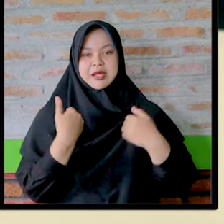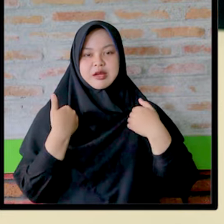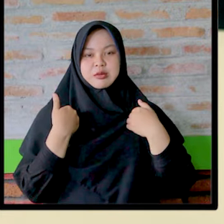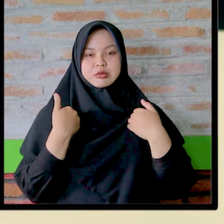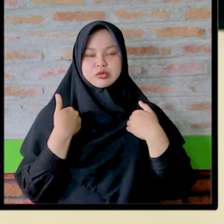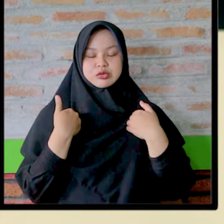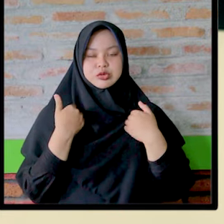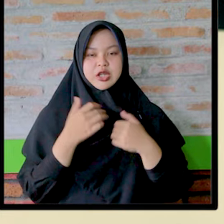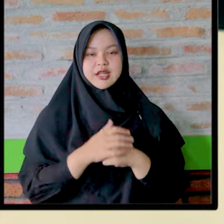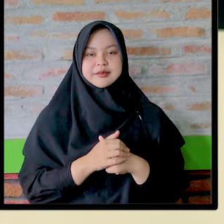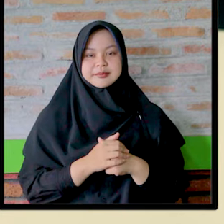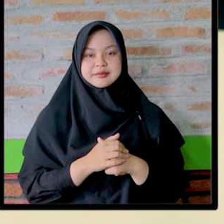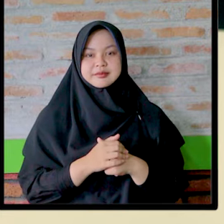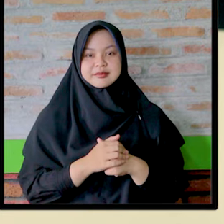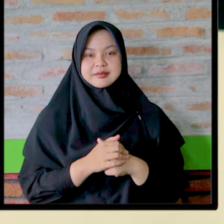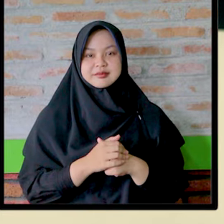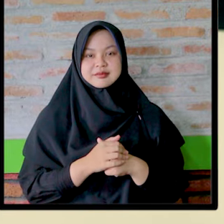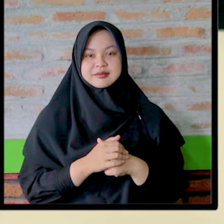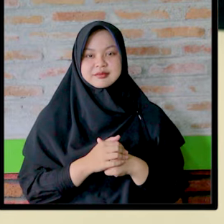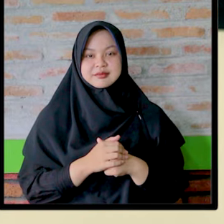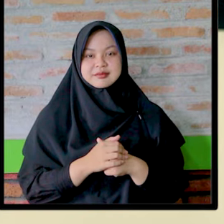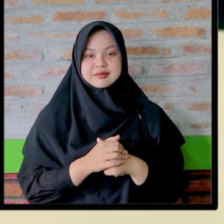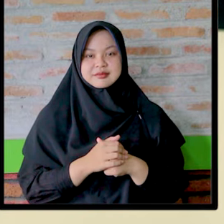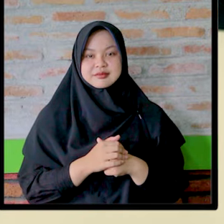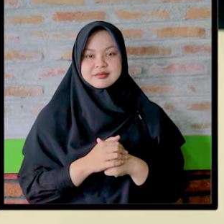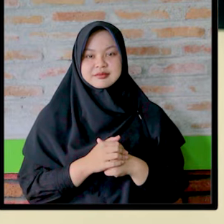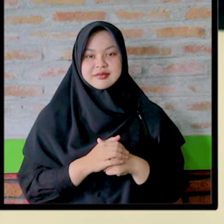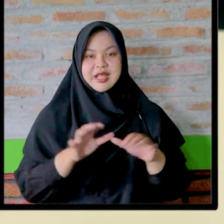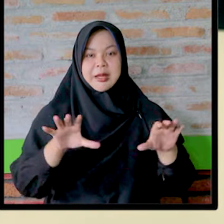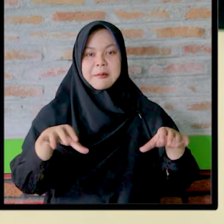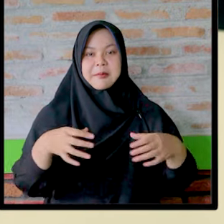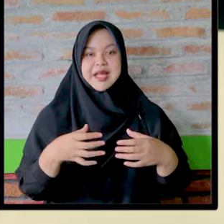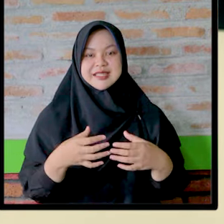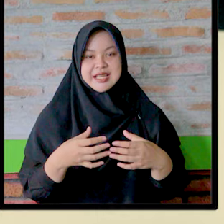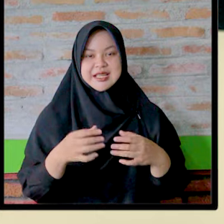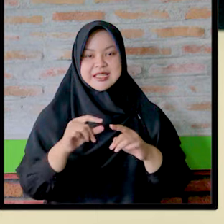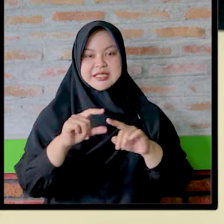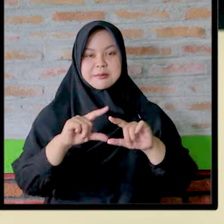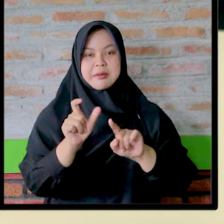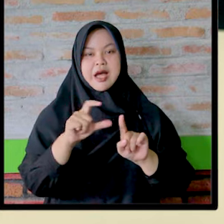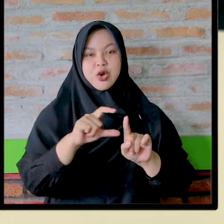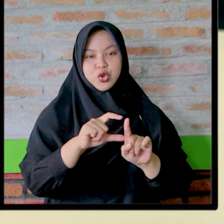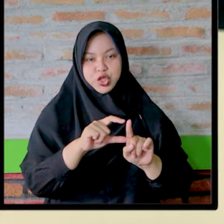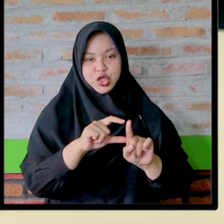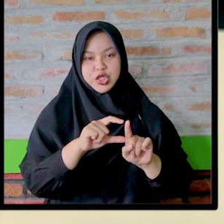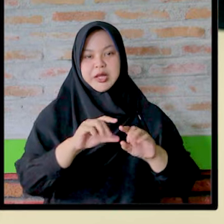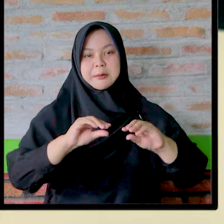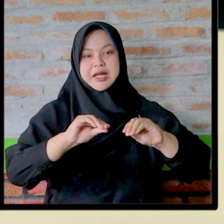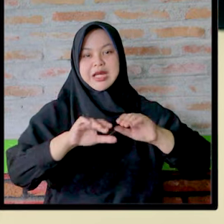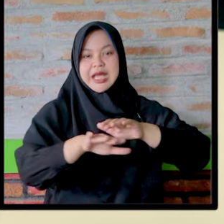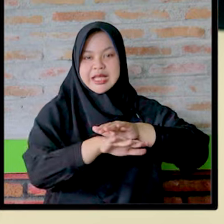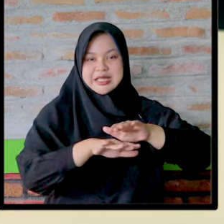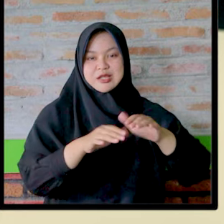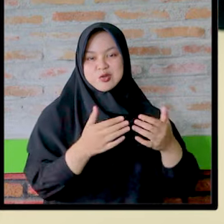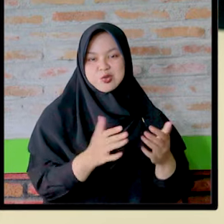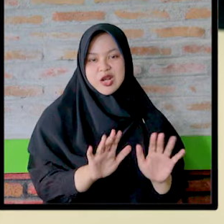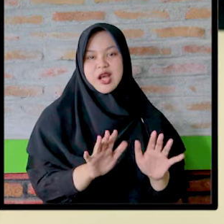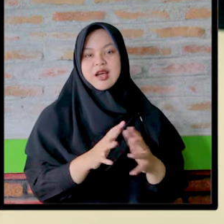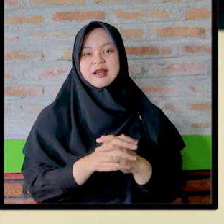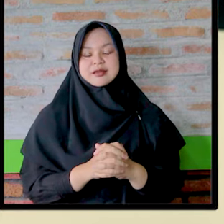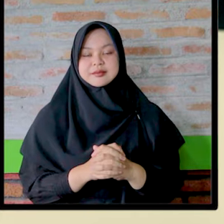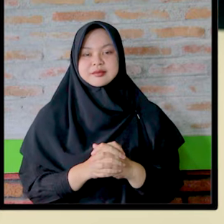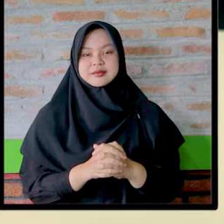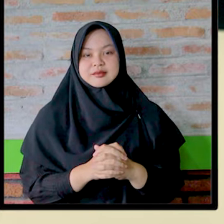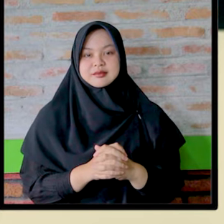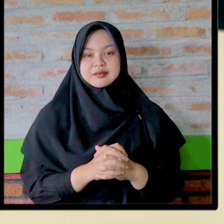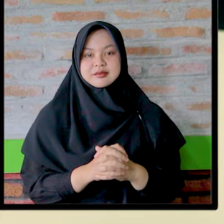tentu ee majelis pai dasmen tadi sudah Kemudian pendidikan dasar sudah ya kemudian